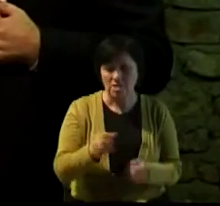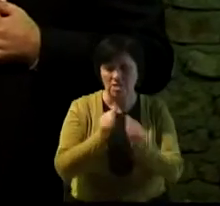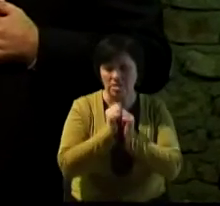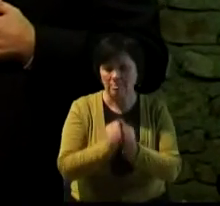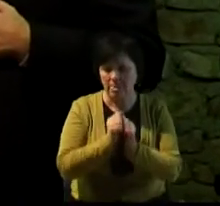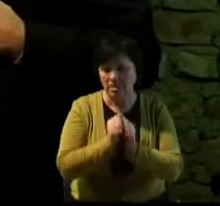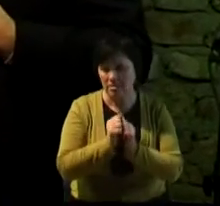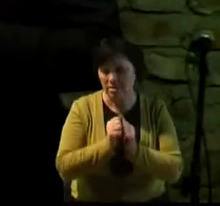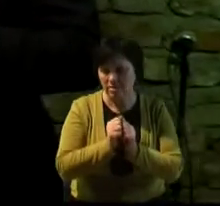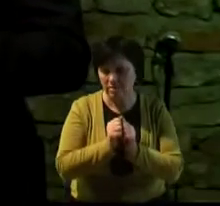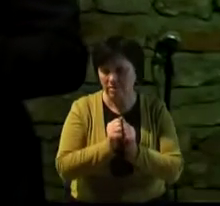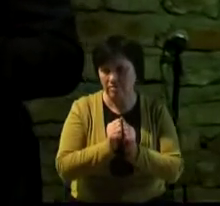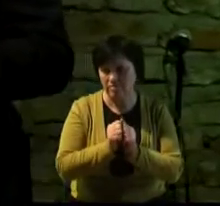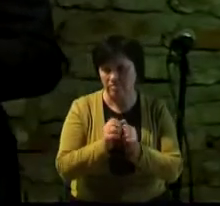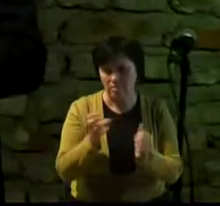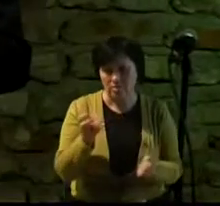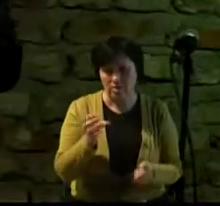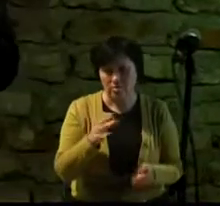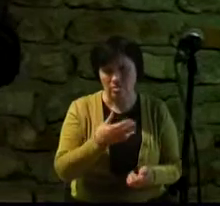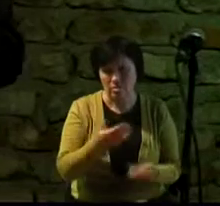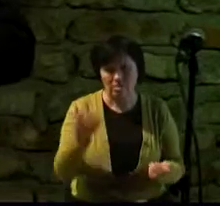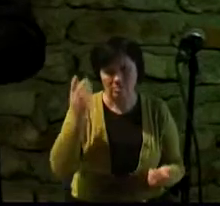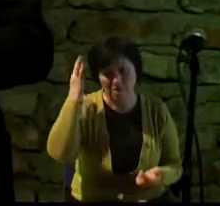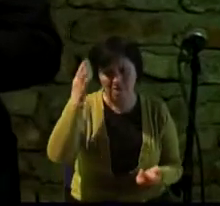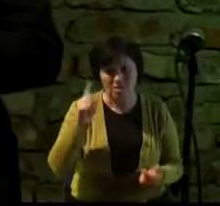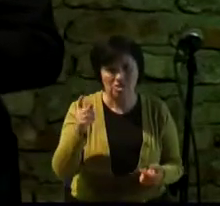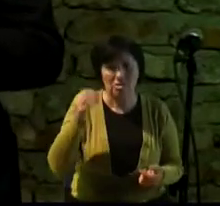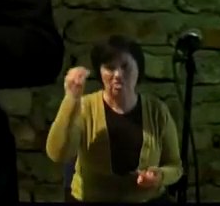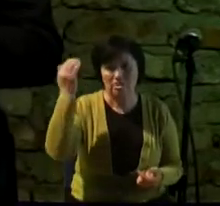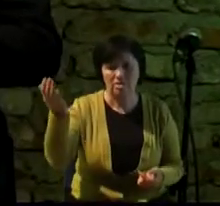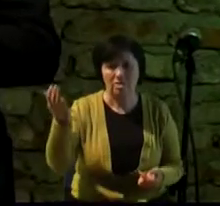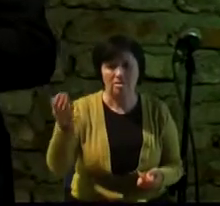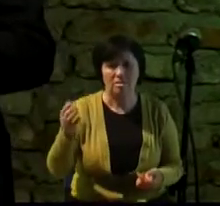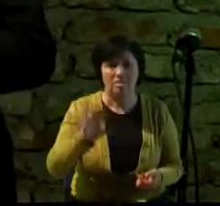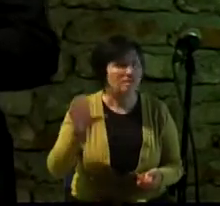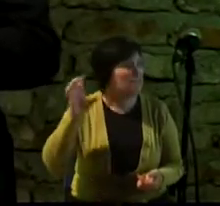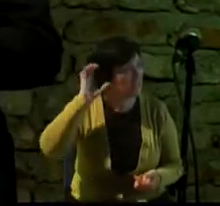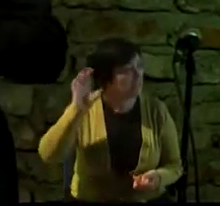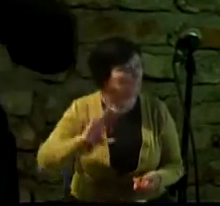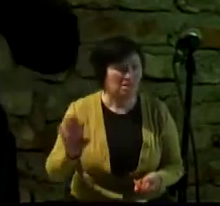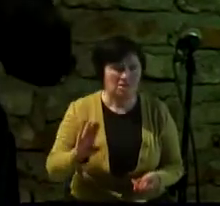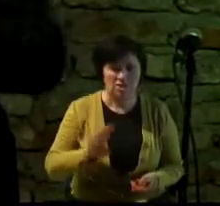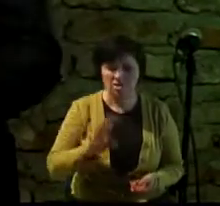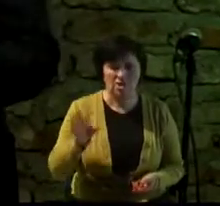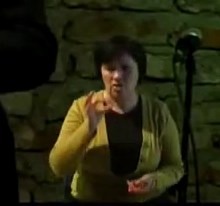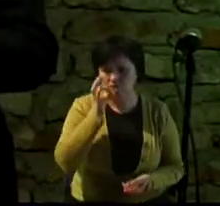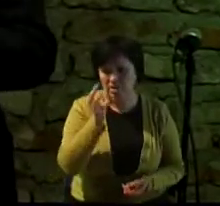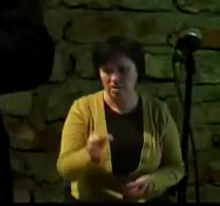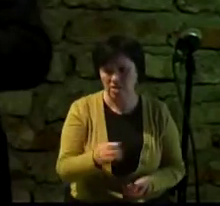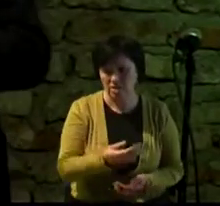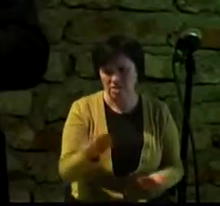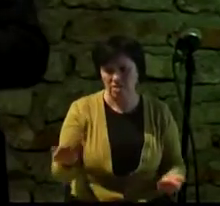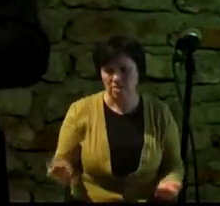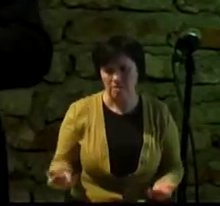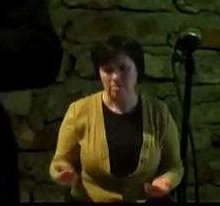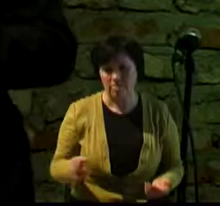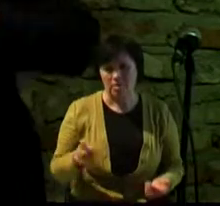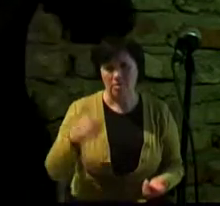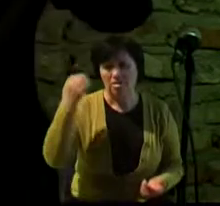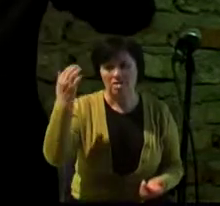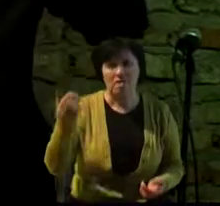Слово, эту Божью мудрость и жили в соответствии с этой мудростью. Он сегодня здесь, и мы понимаем, что